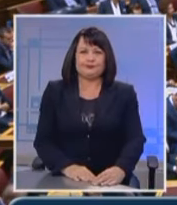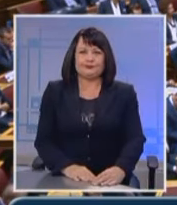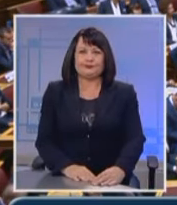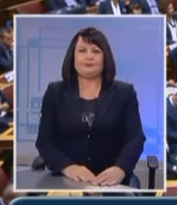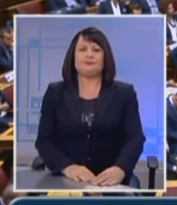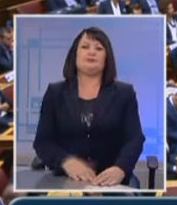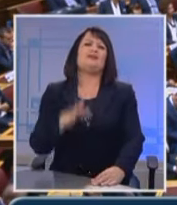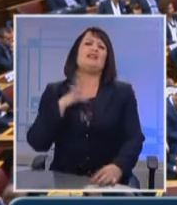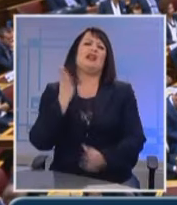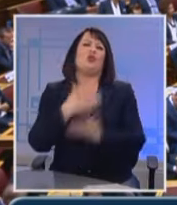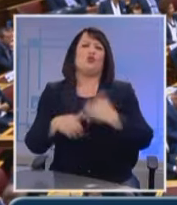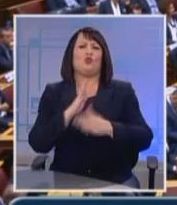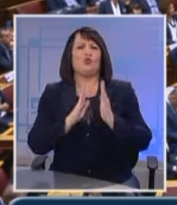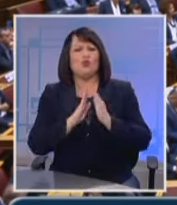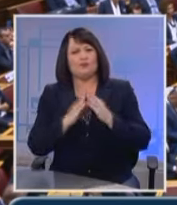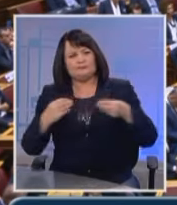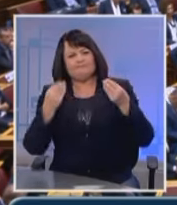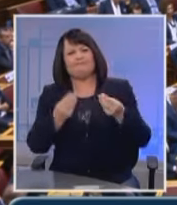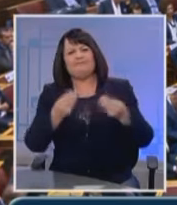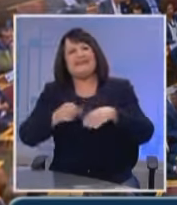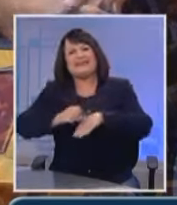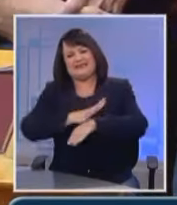Δεν θέλω να σας κουράσω άλλο και να σας φορτίσω.